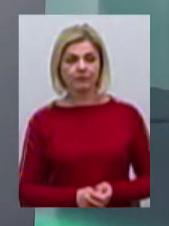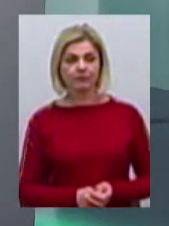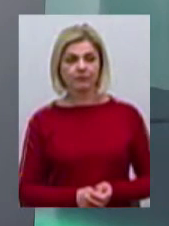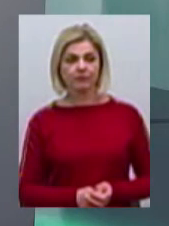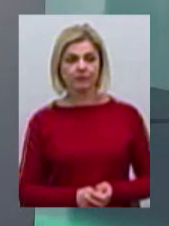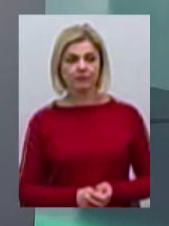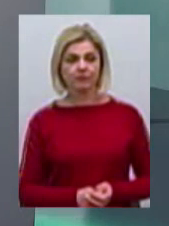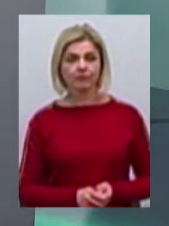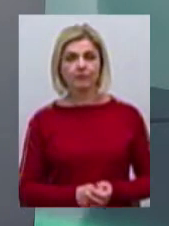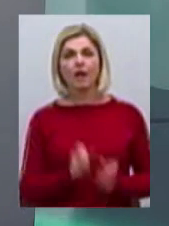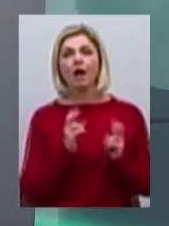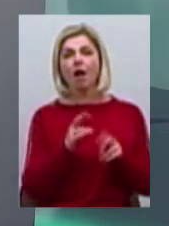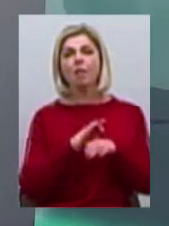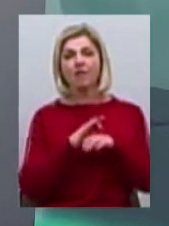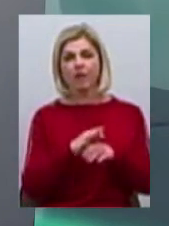здійснювалися вибори. Це,